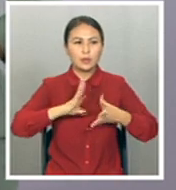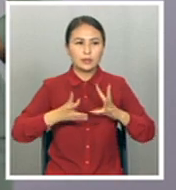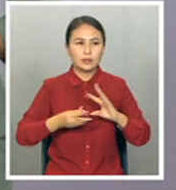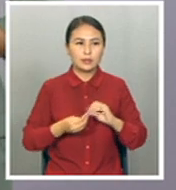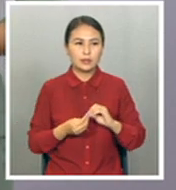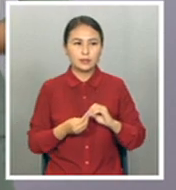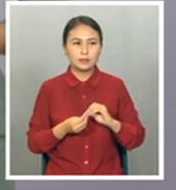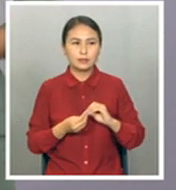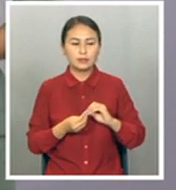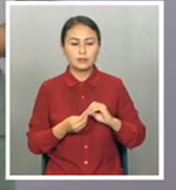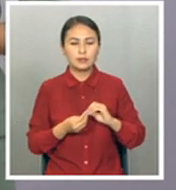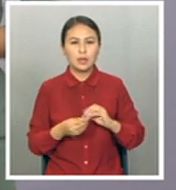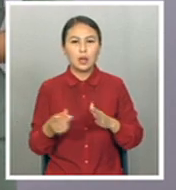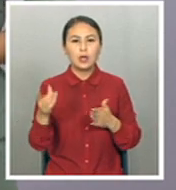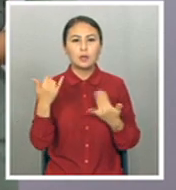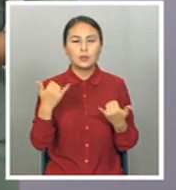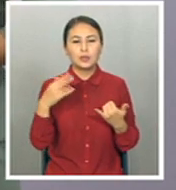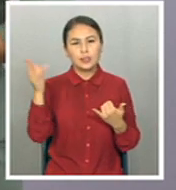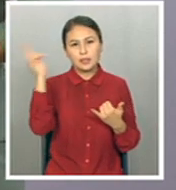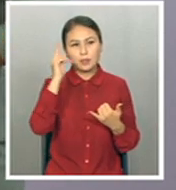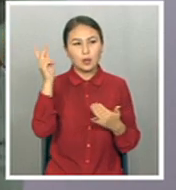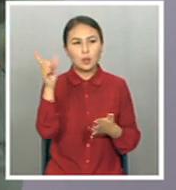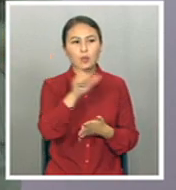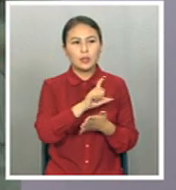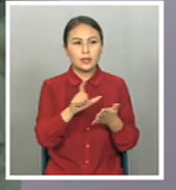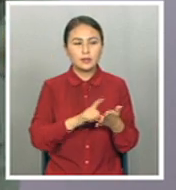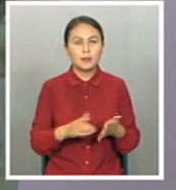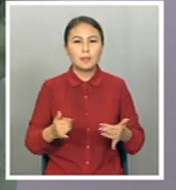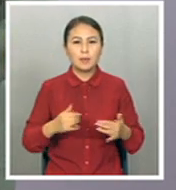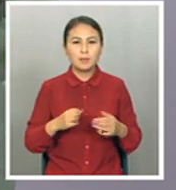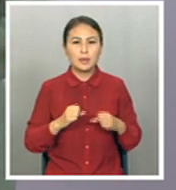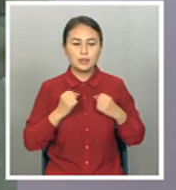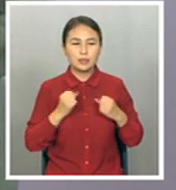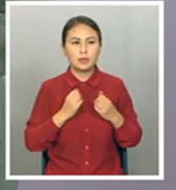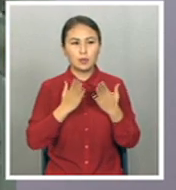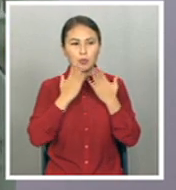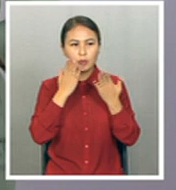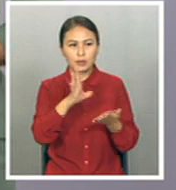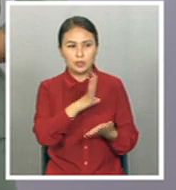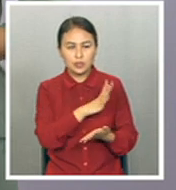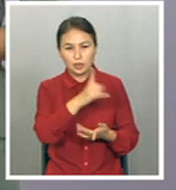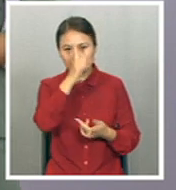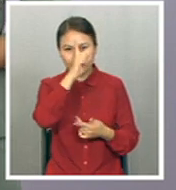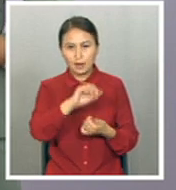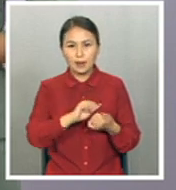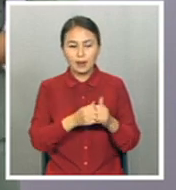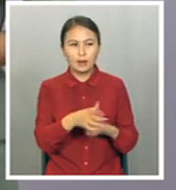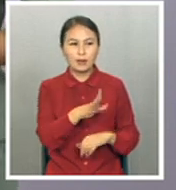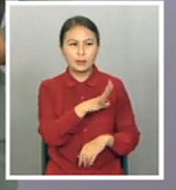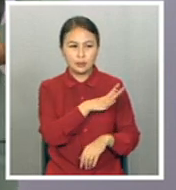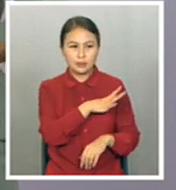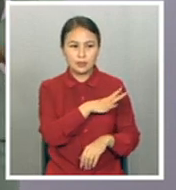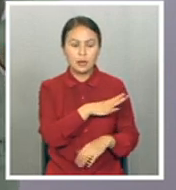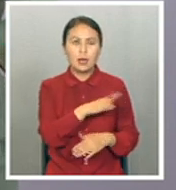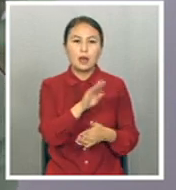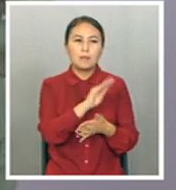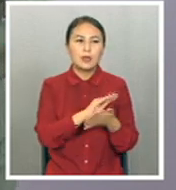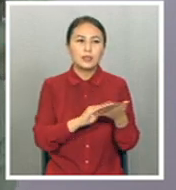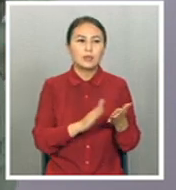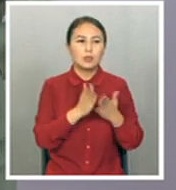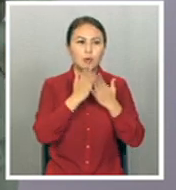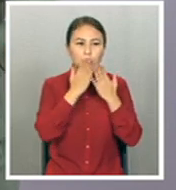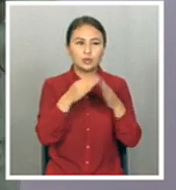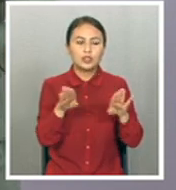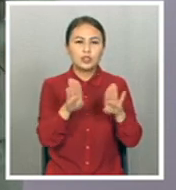қорытындылайық. Бүгінгі сабақта өлеңді мәнерлеп оқыдыңыз және жатқа айттыңыз.